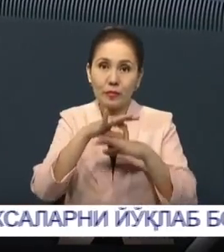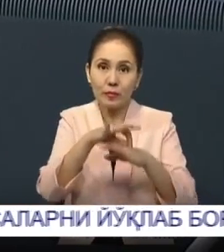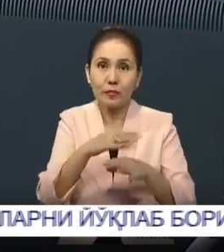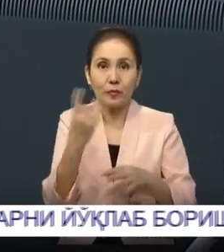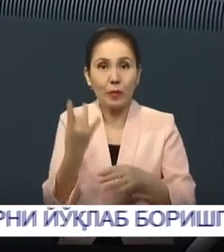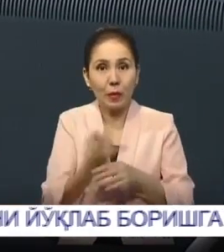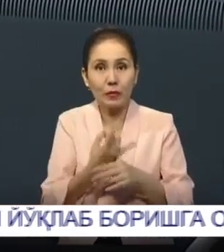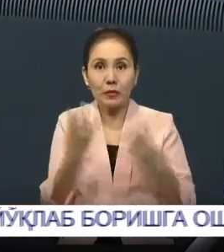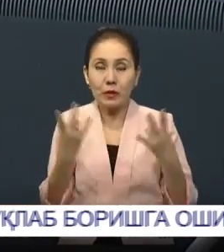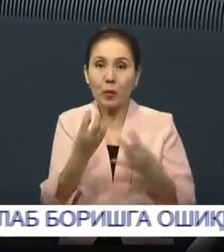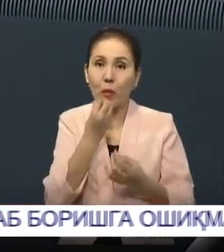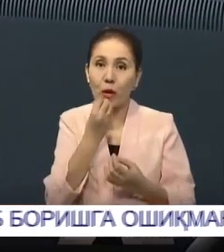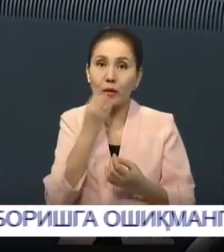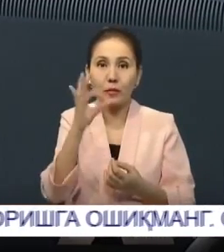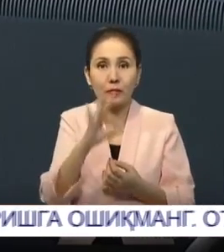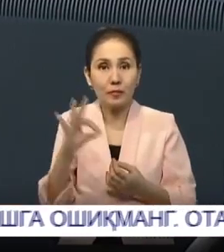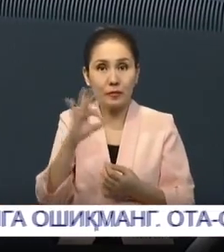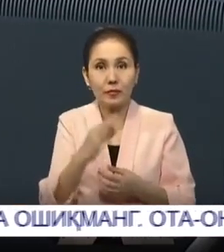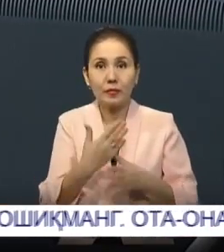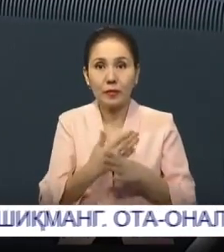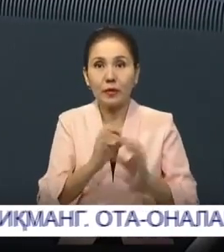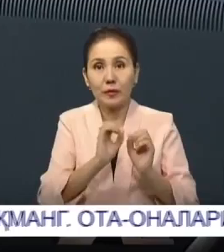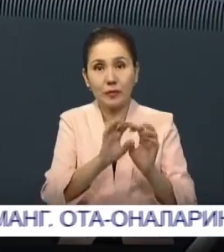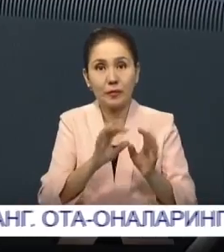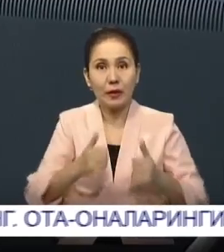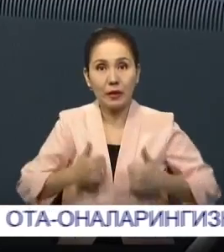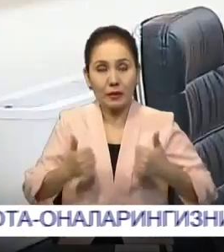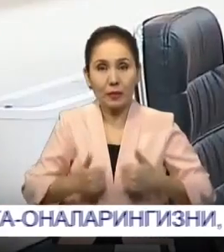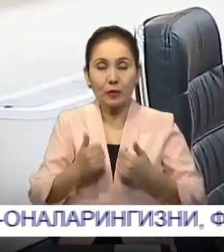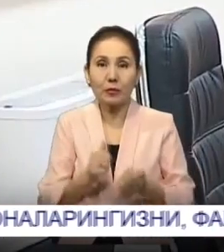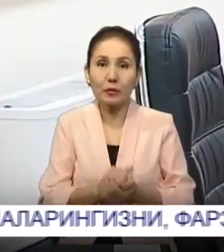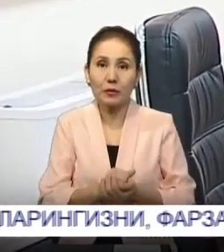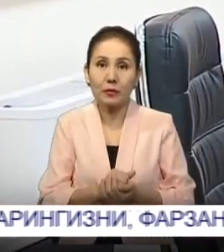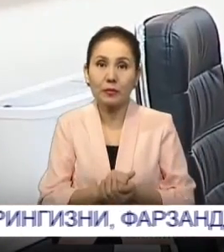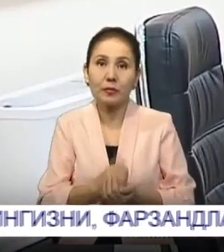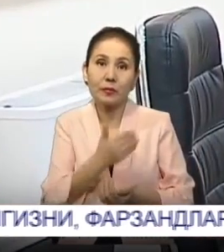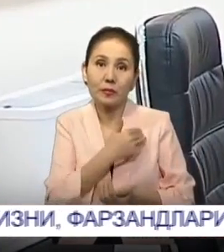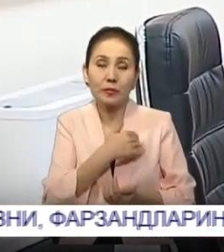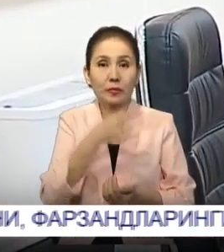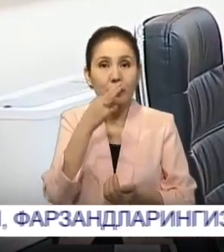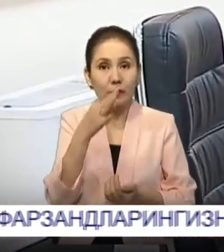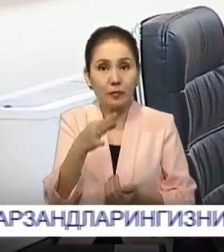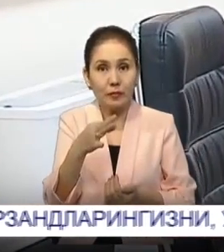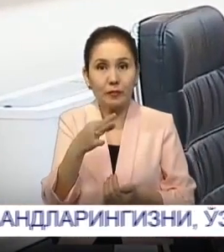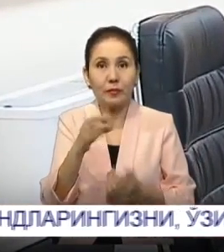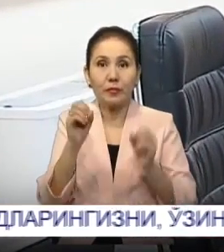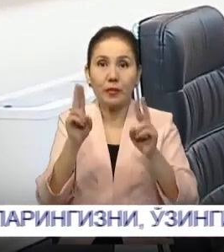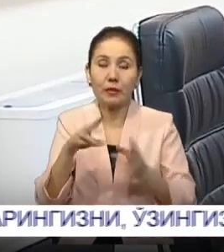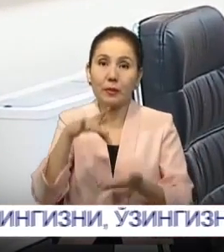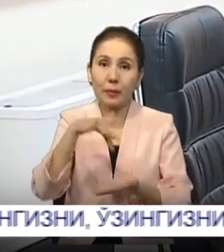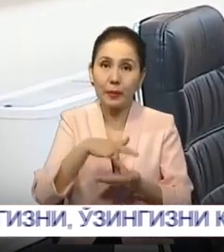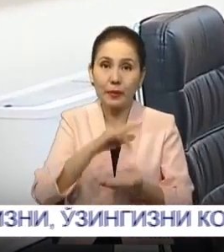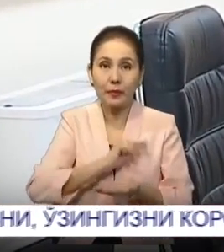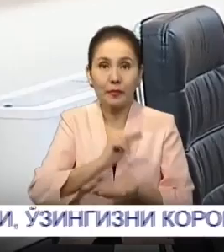birlamchi kerakli bo'lgan oziq-ovqat mahsulotlarini yetkazib berishga harakat qilmoqdamiz. Afsus bilan bir narsa aytish kerakki, mazkur markazning